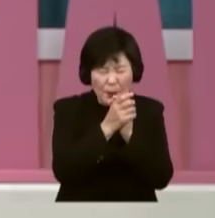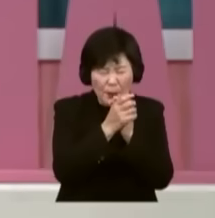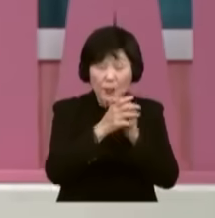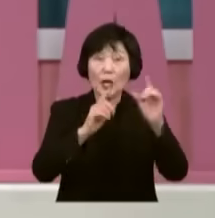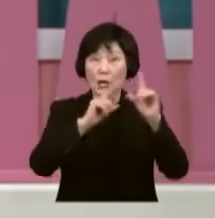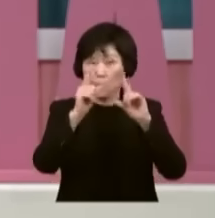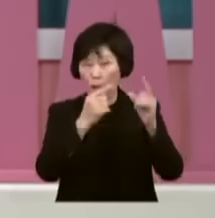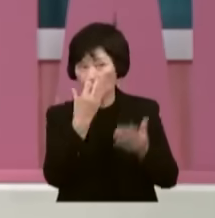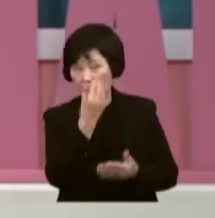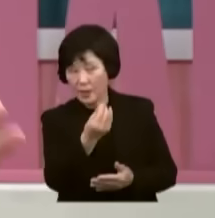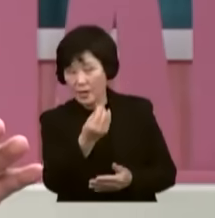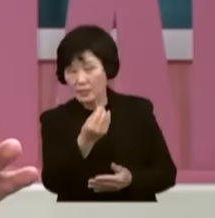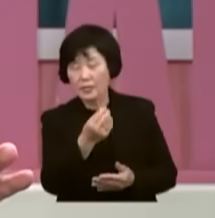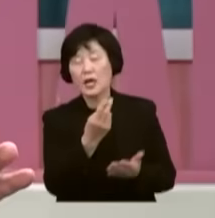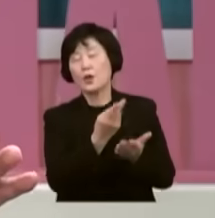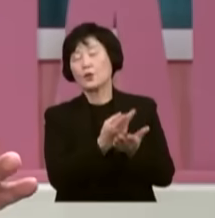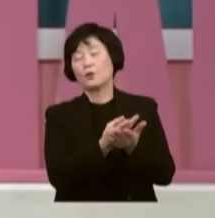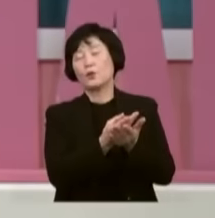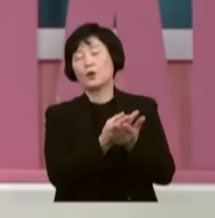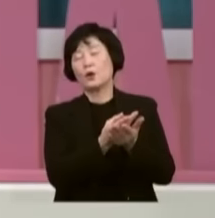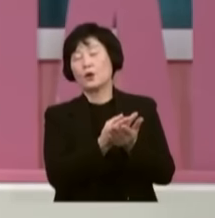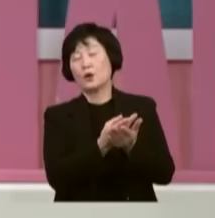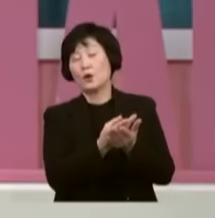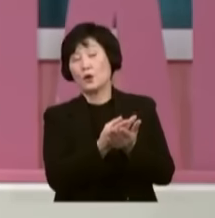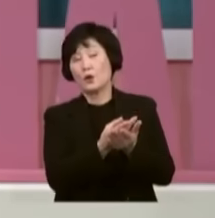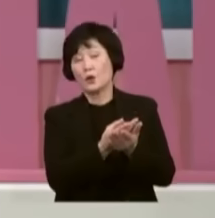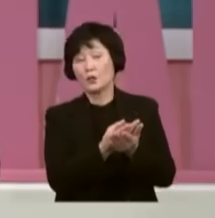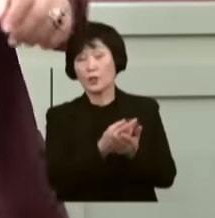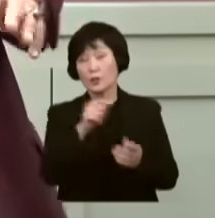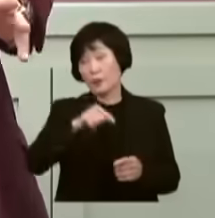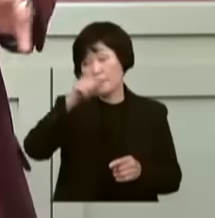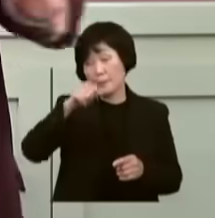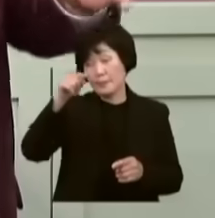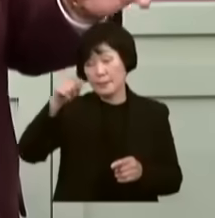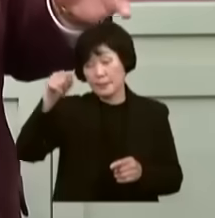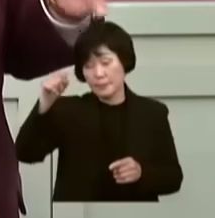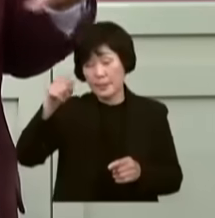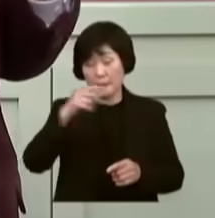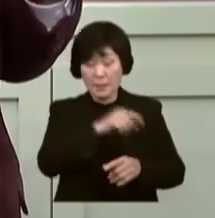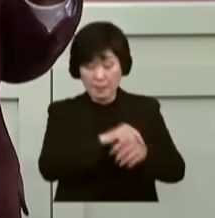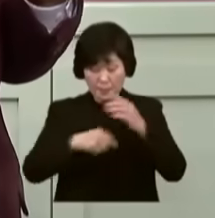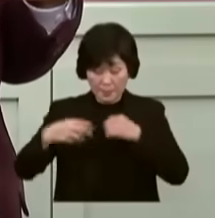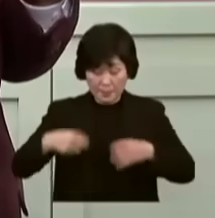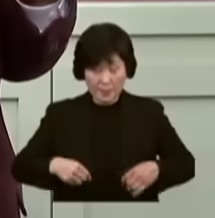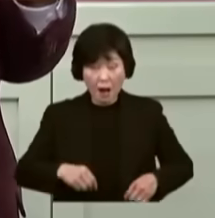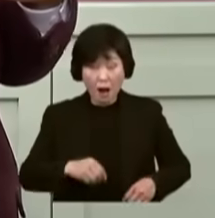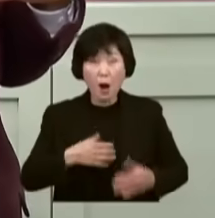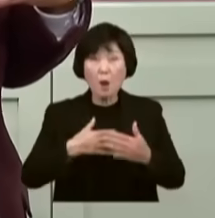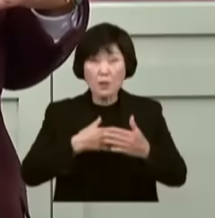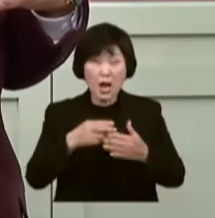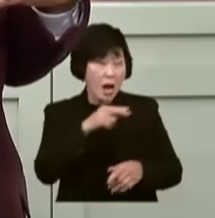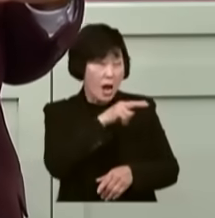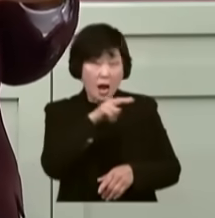그게 보여요. 그러니까 내가 이렇게 누워서 이제 막 옆에서 삐삐 소리 나고 여기 뭐 주렁주렁 달고 있으니까 불안하고 초조하니까 주위를